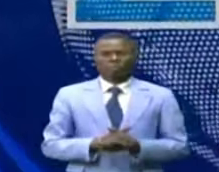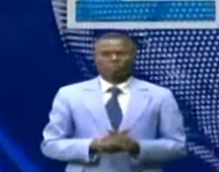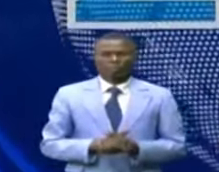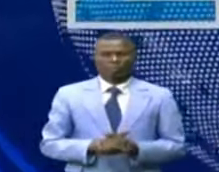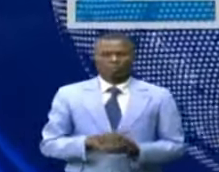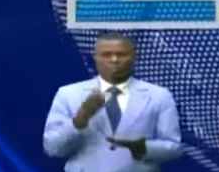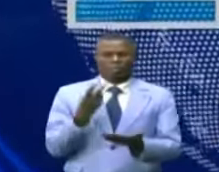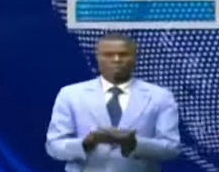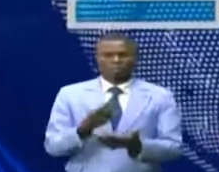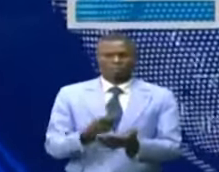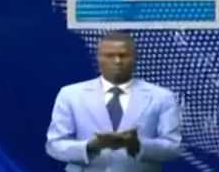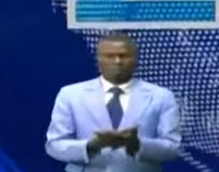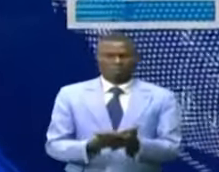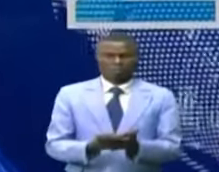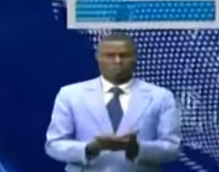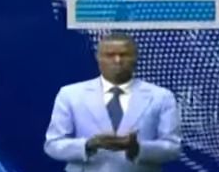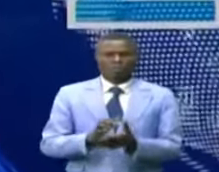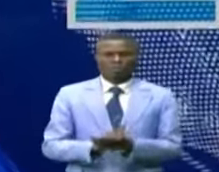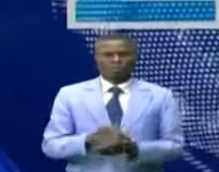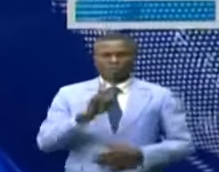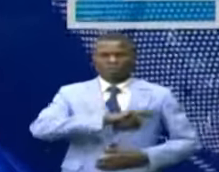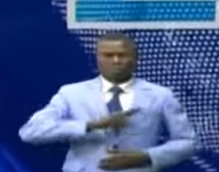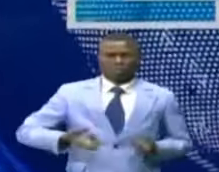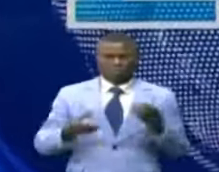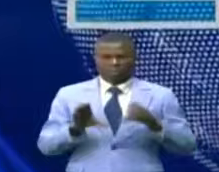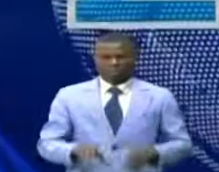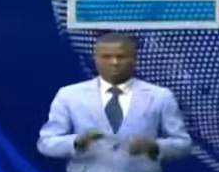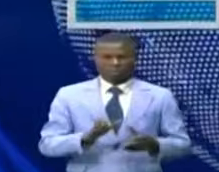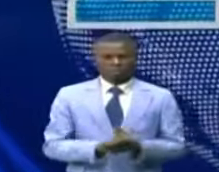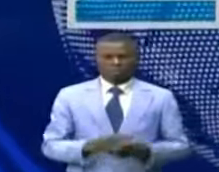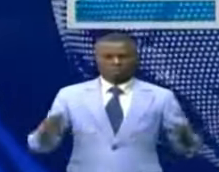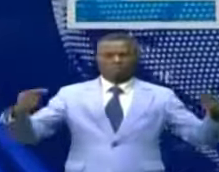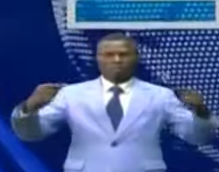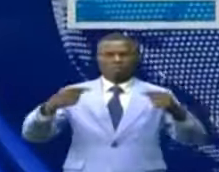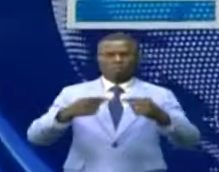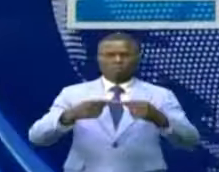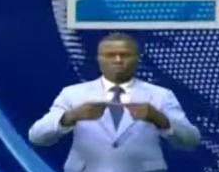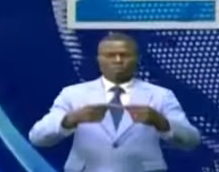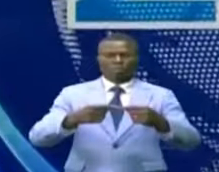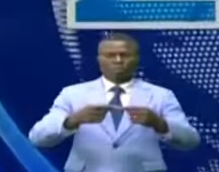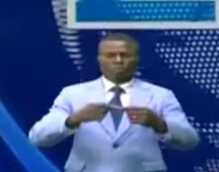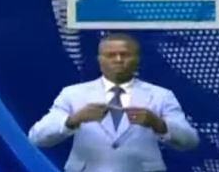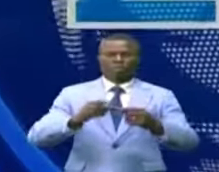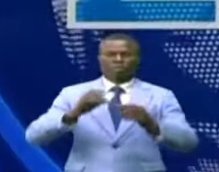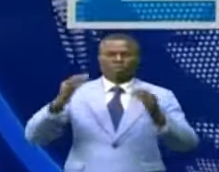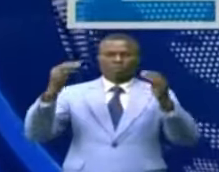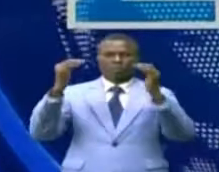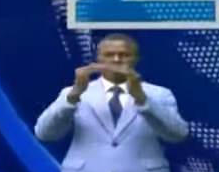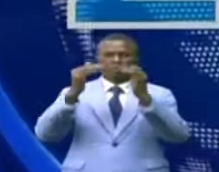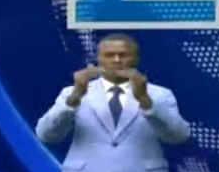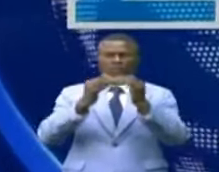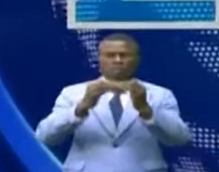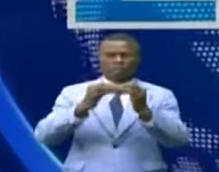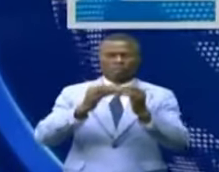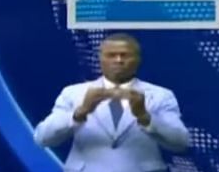En sport, pour finir, la République démocratique du Congo a fait un match nul en Espagne contre